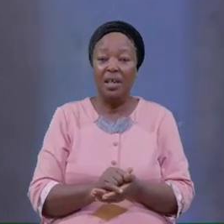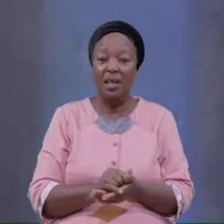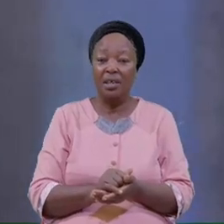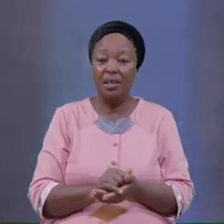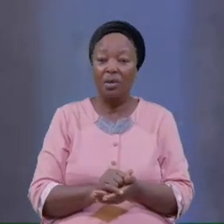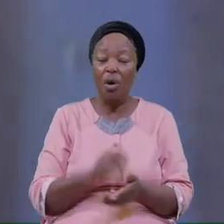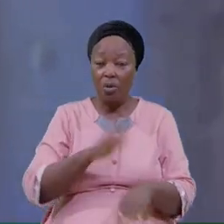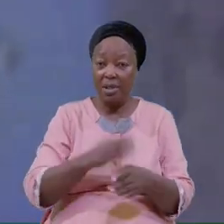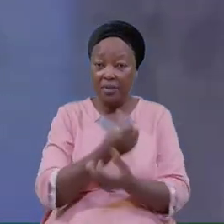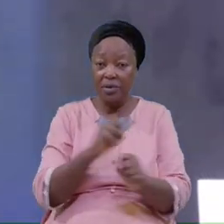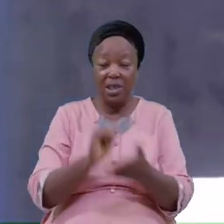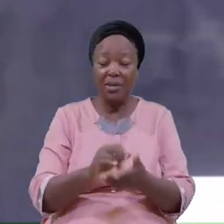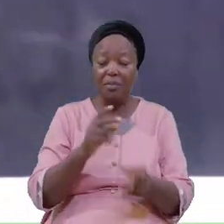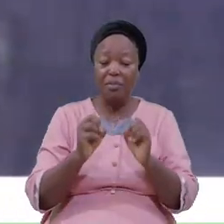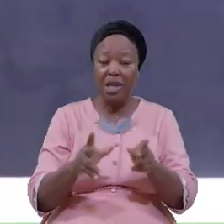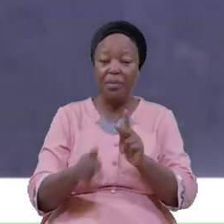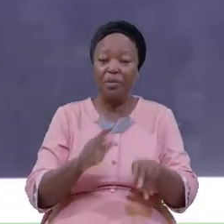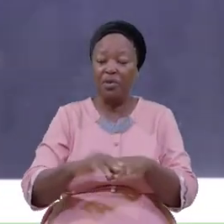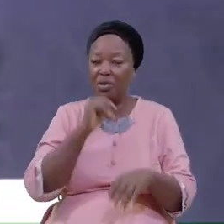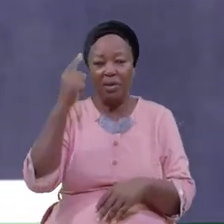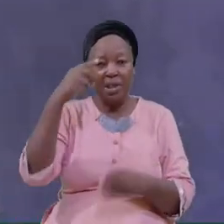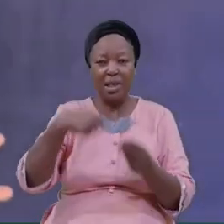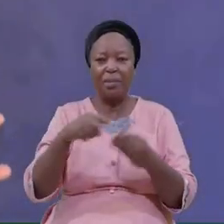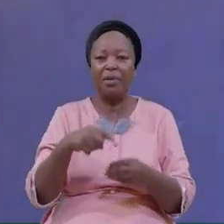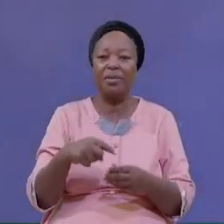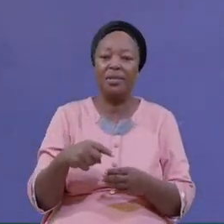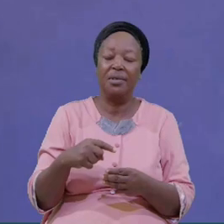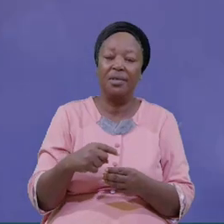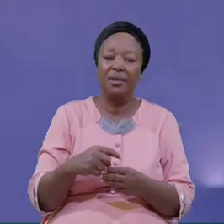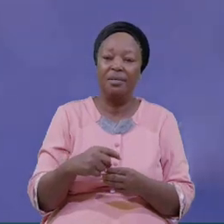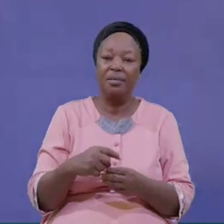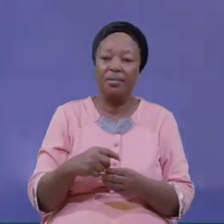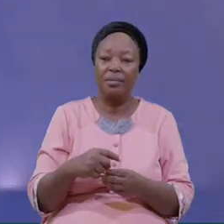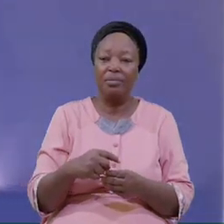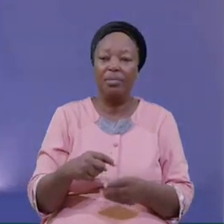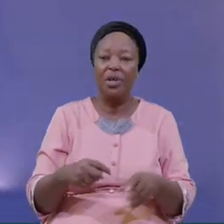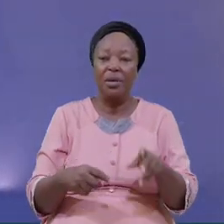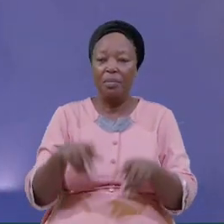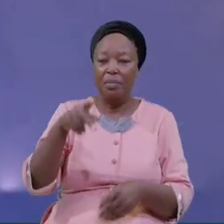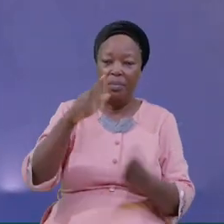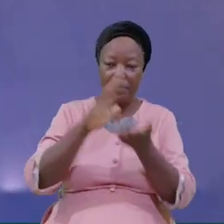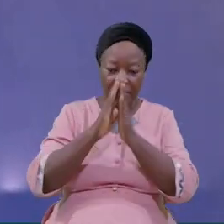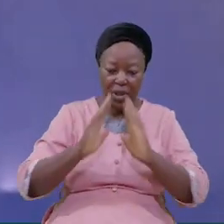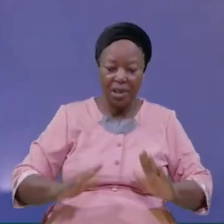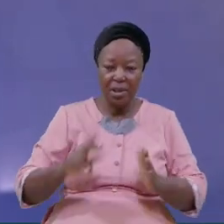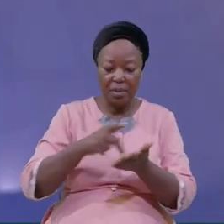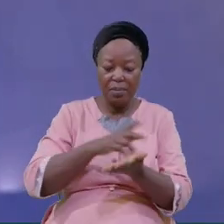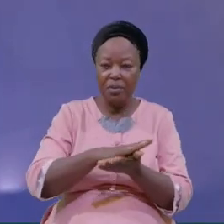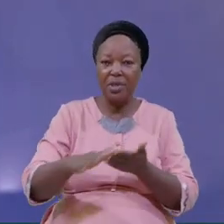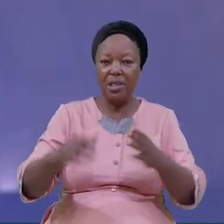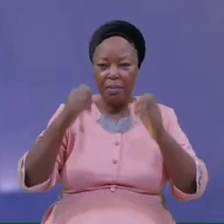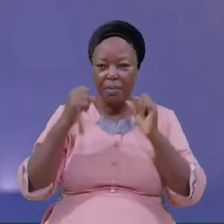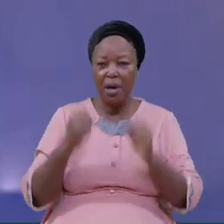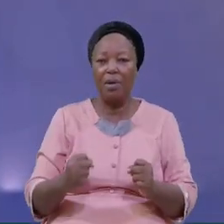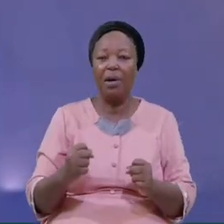Il y a plusieurs choses dans le plein évangile auxquelles plusieurs ne pensent pas. Peace, purity, power. La paix,